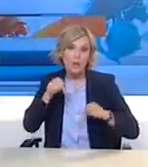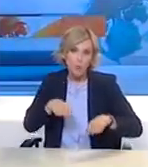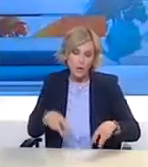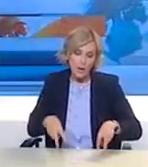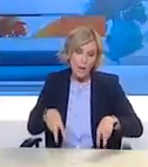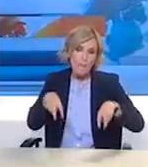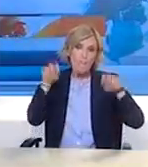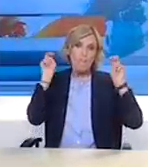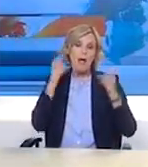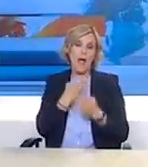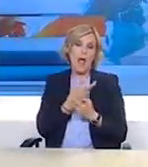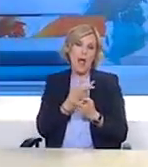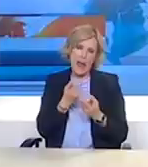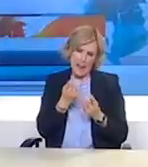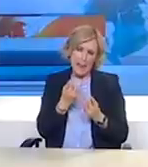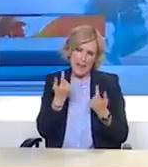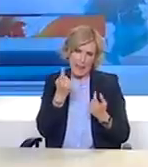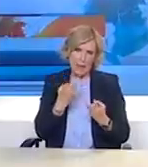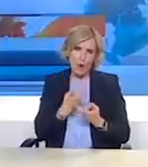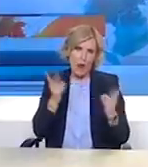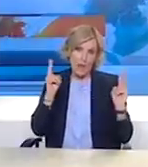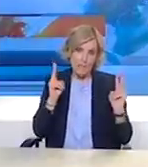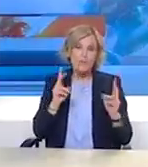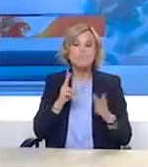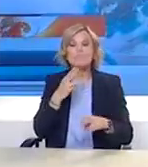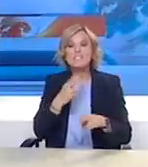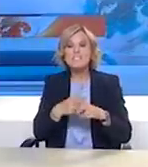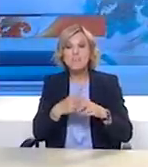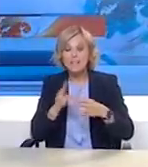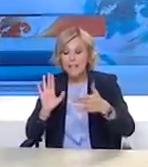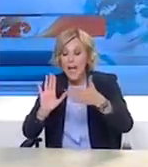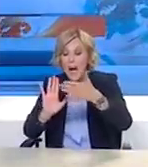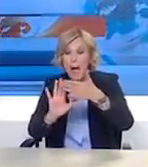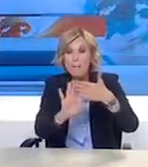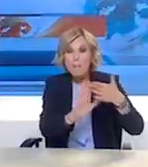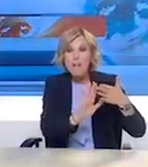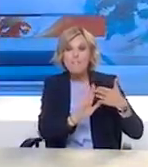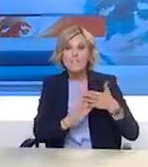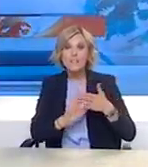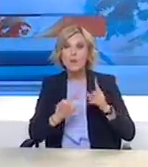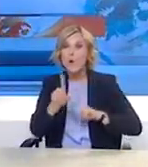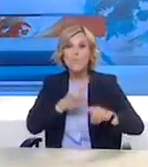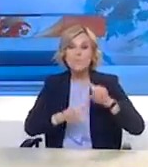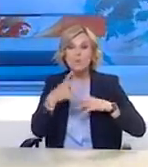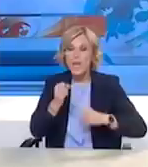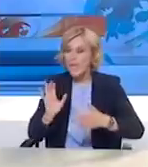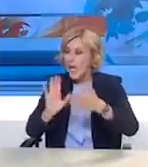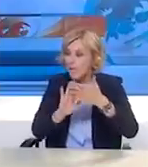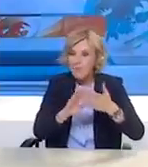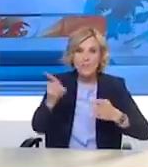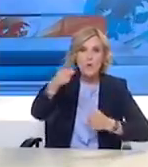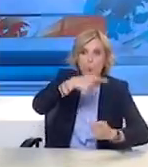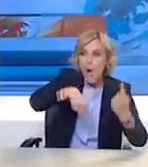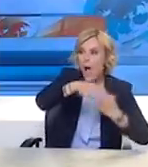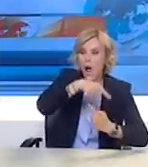πολύ σημαντική αυτή η στρατηγική της ιχνηλάτησης των επαφών, του περιορισμού της νόσου στην αρχική της μορφή